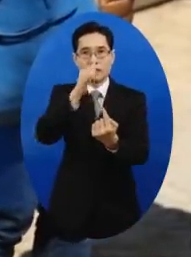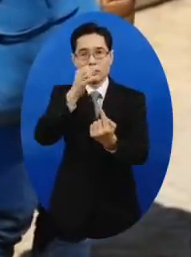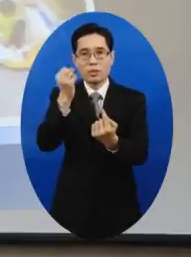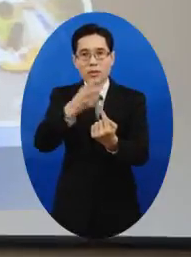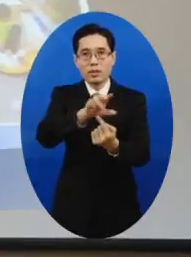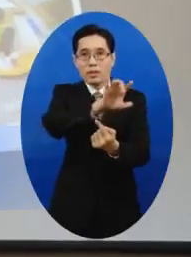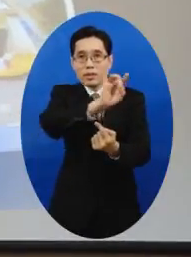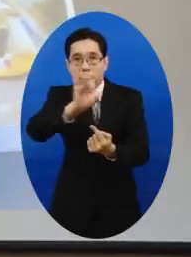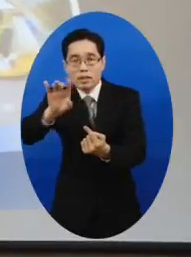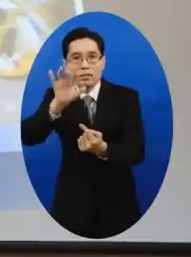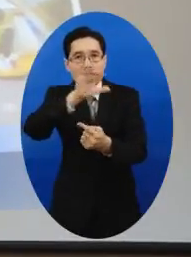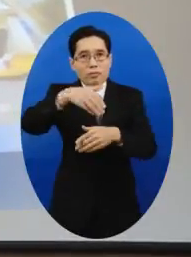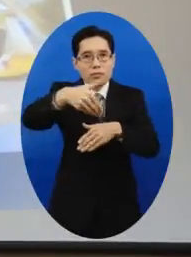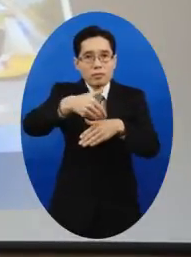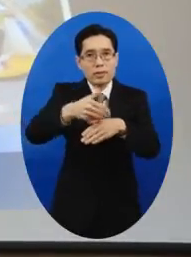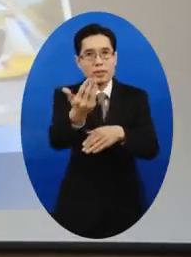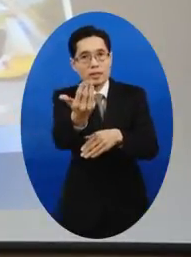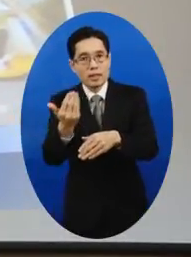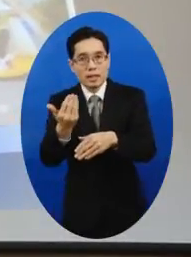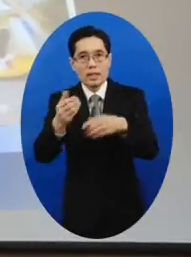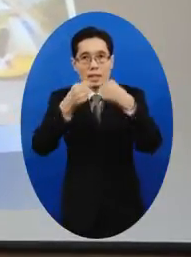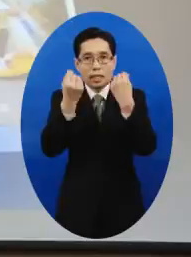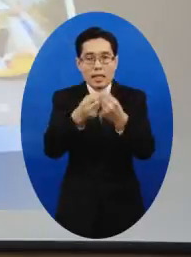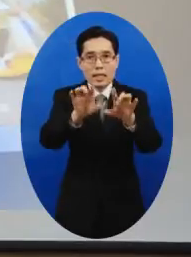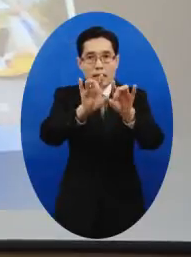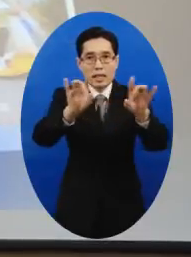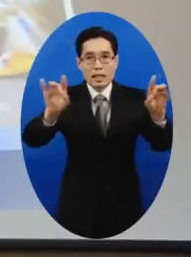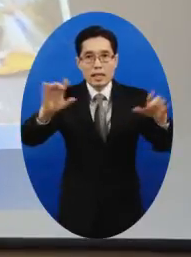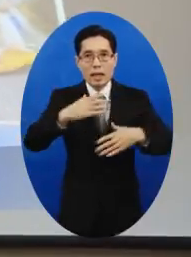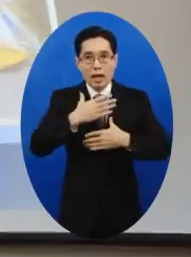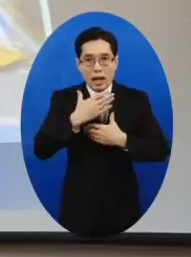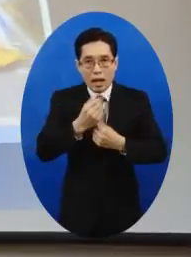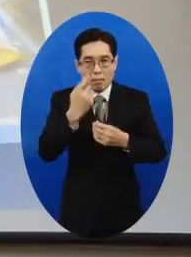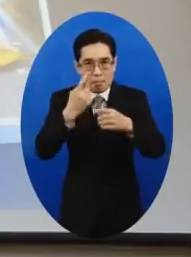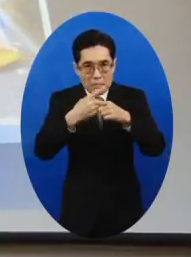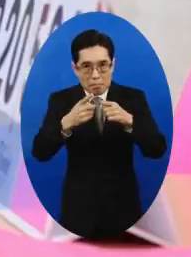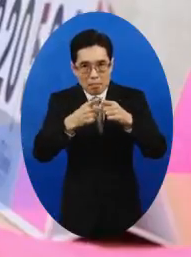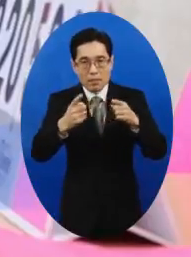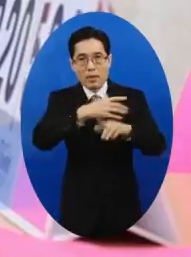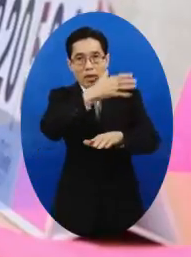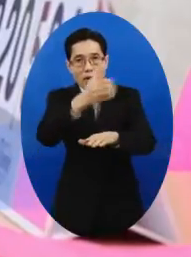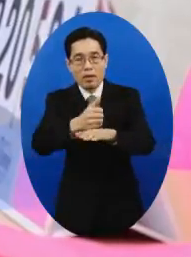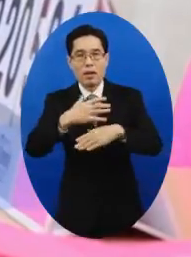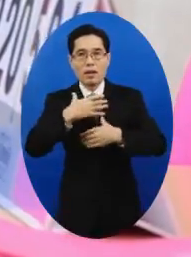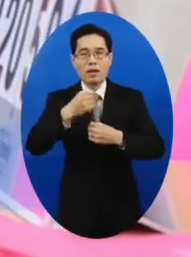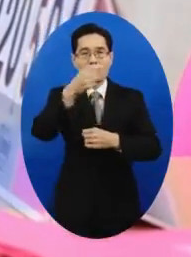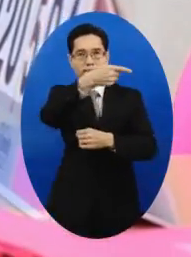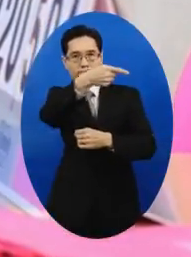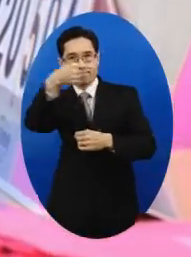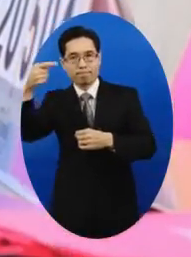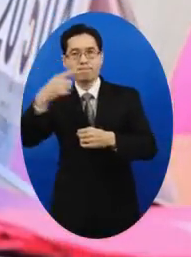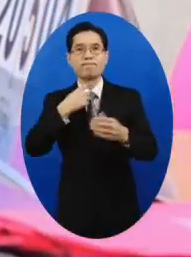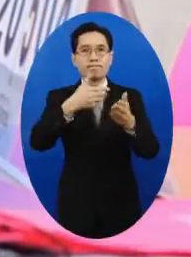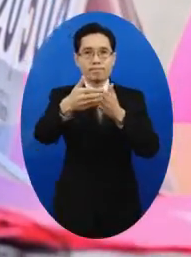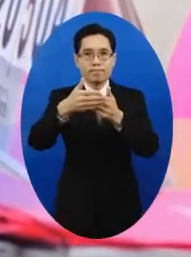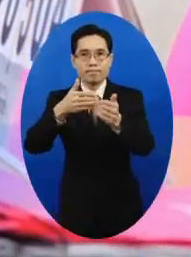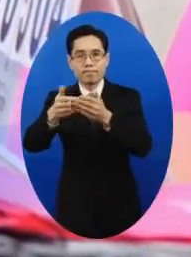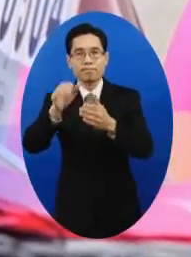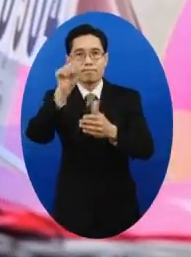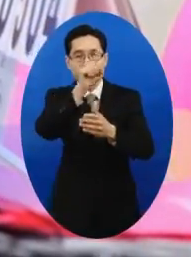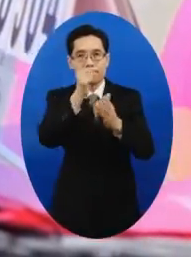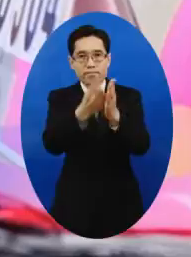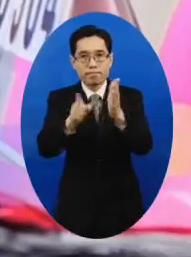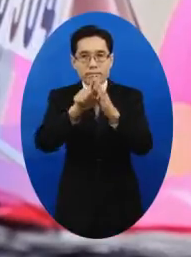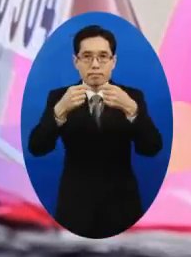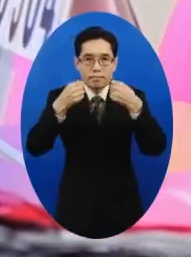각각의 수련 활동 전에도 개별 사전 안전 영양 평가를 실시해 안전을 최우선으로 하는 체험학습이 될 수 있도록